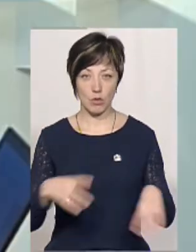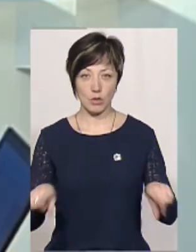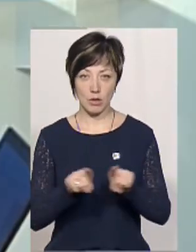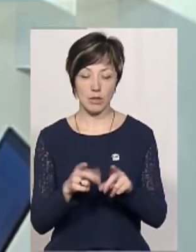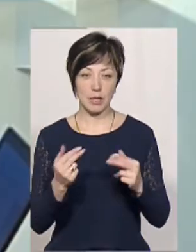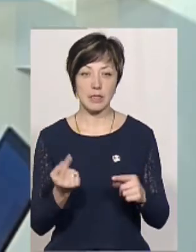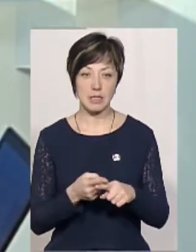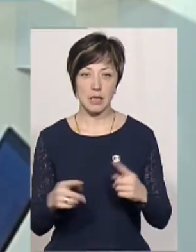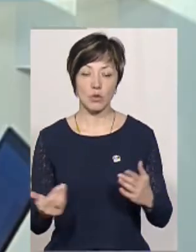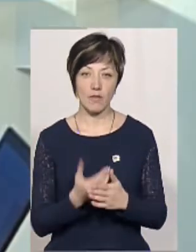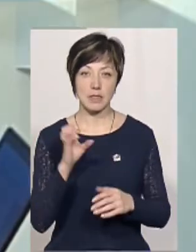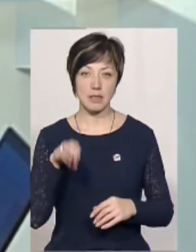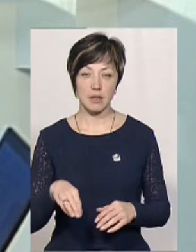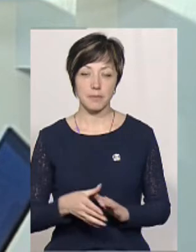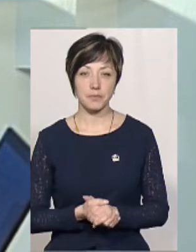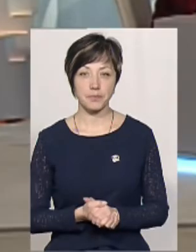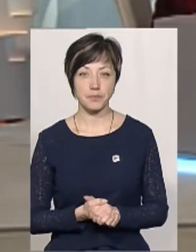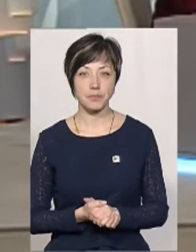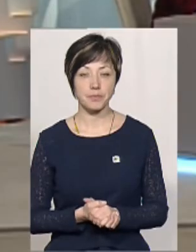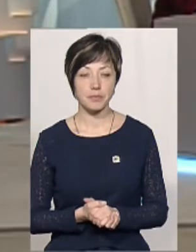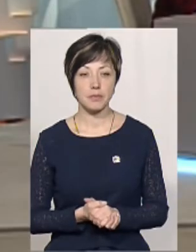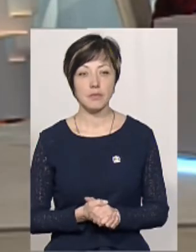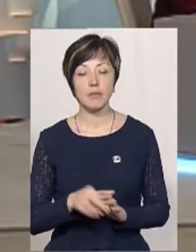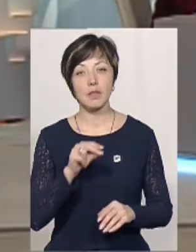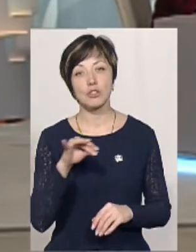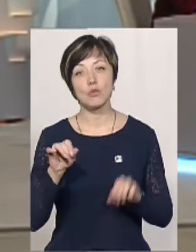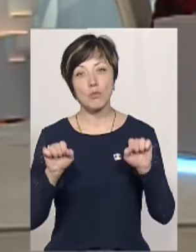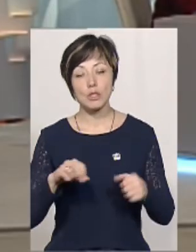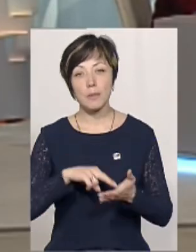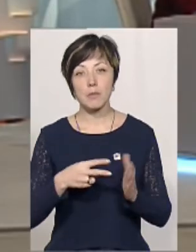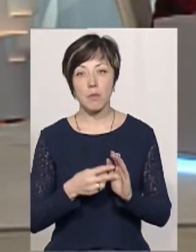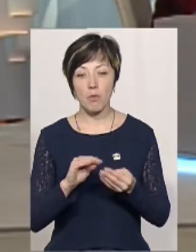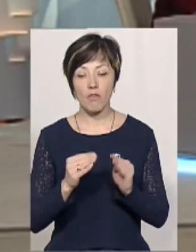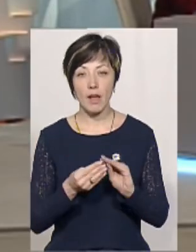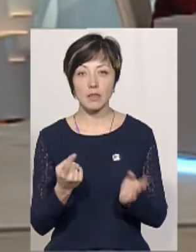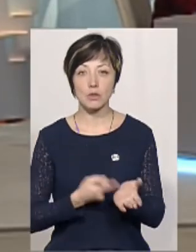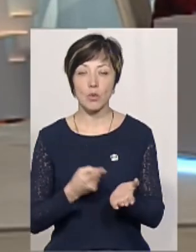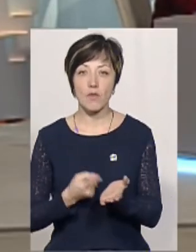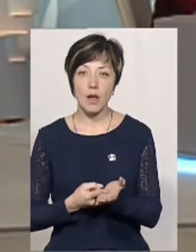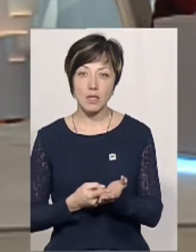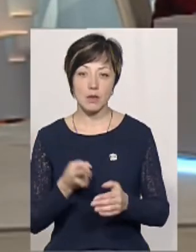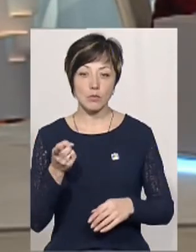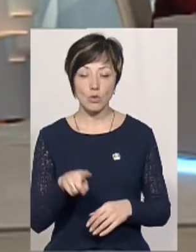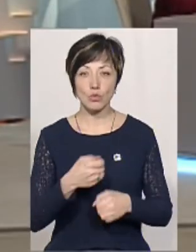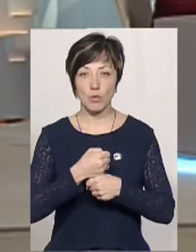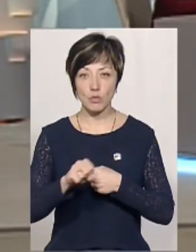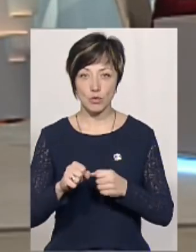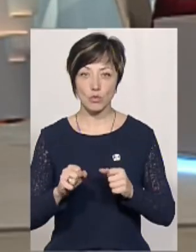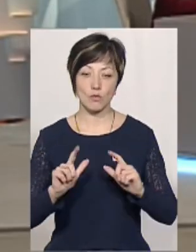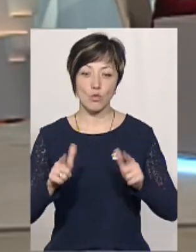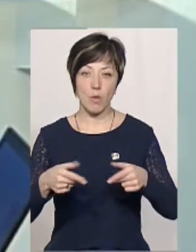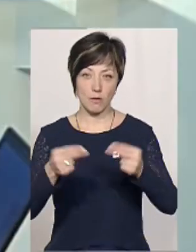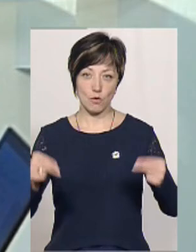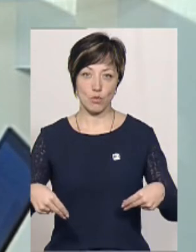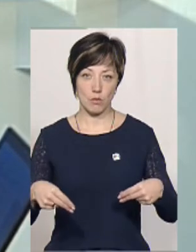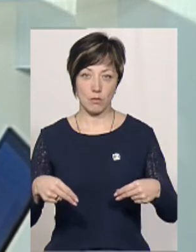було. Це якраз є нова стаття, так. Чи можна передбачити проблеми із доведенням того, що примушували вступати в